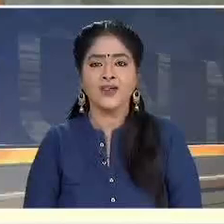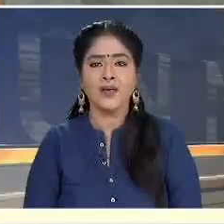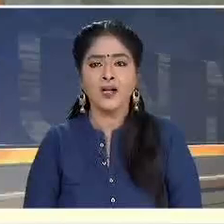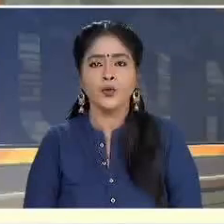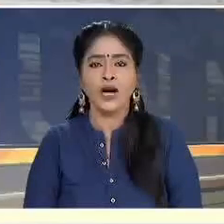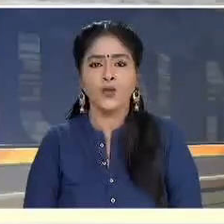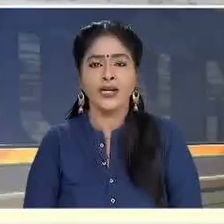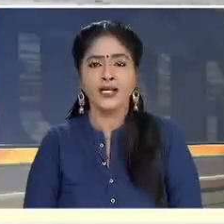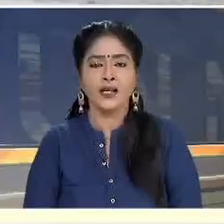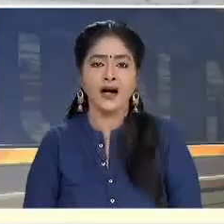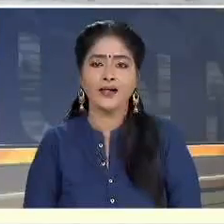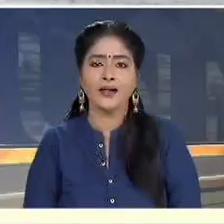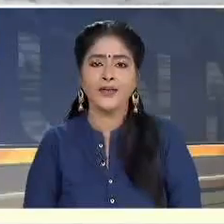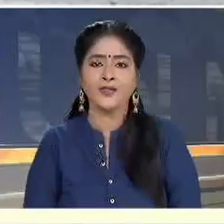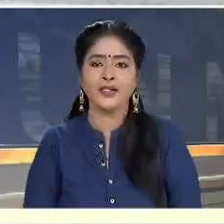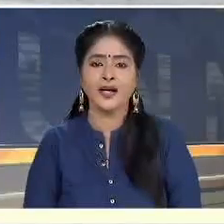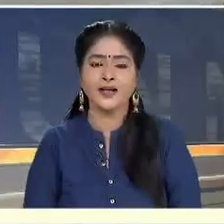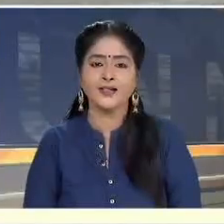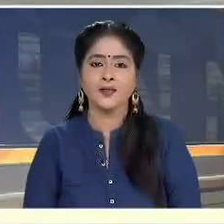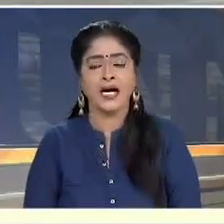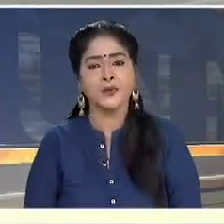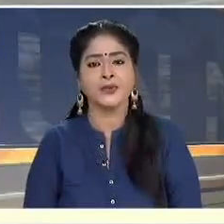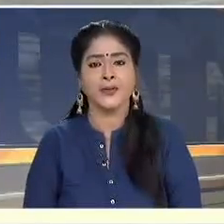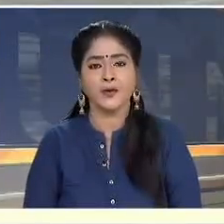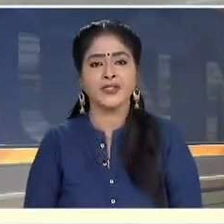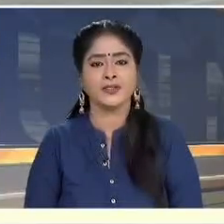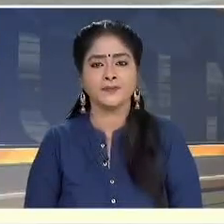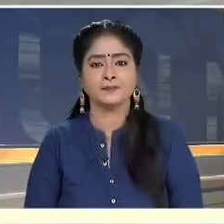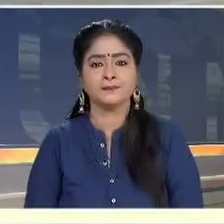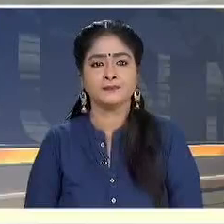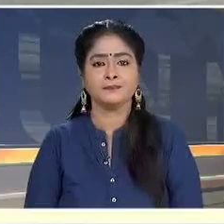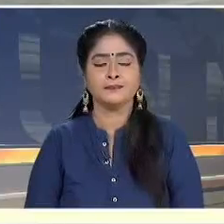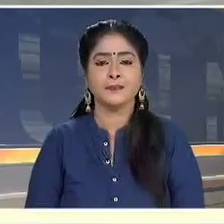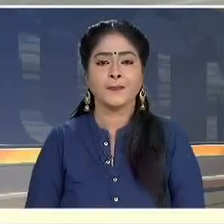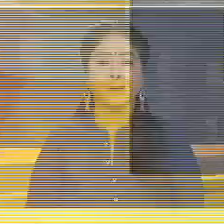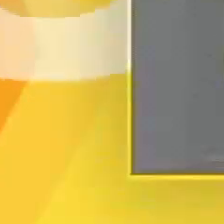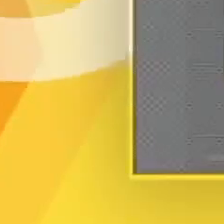காற்றழுத்த தாழ்வு மண்டலம் உருவாக உள்ள நிலையில் ஆழ்கடல் மீனவர்கள் கரைக்கு திரும்ப அறிவுறுத்தப்பட்டுள்ளது.